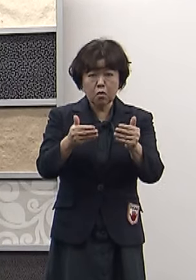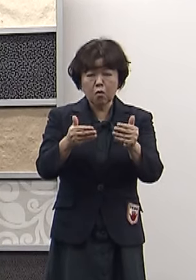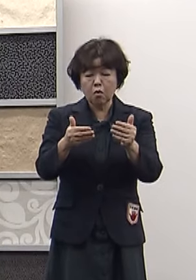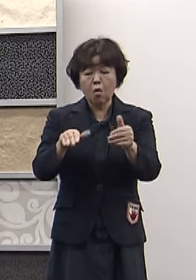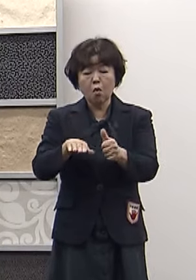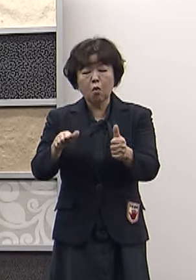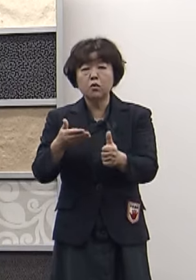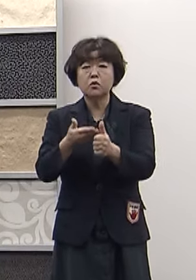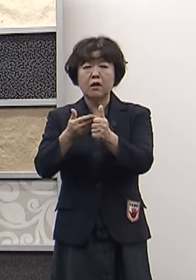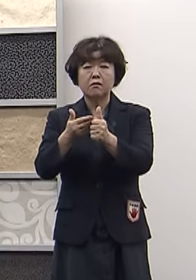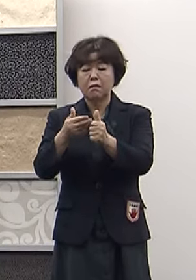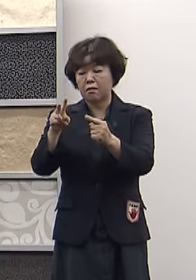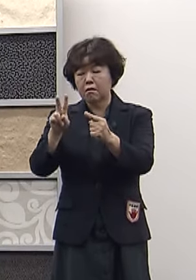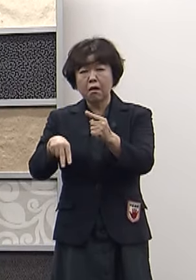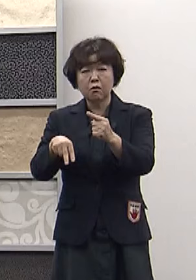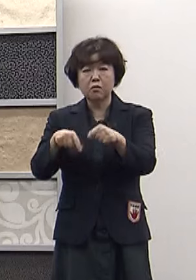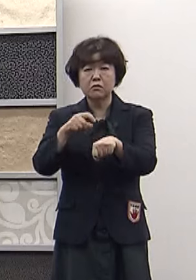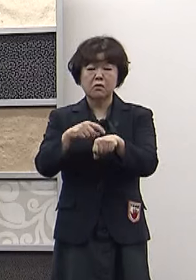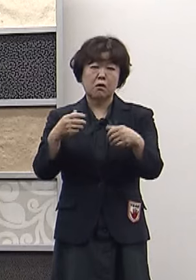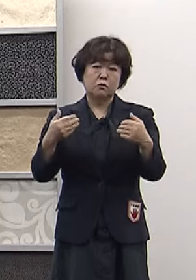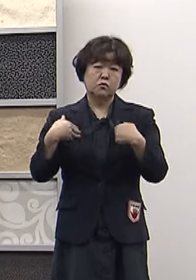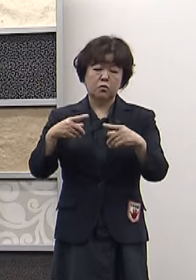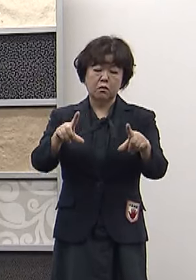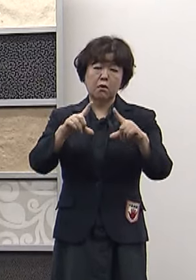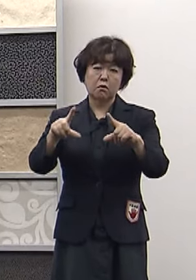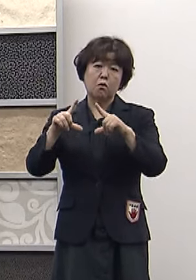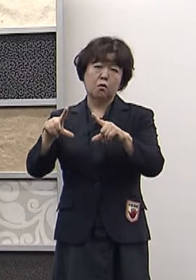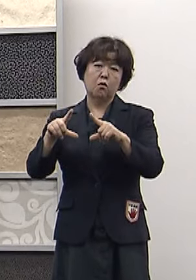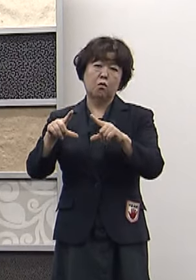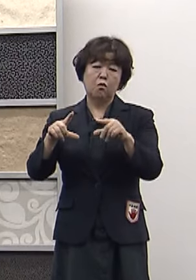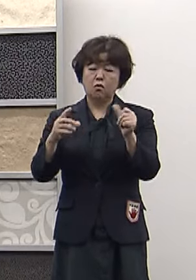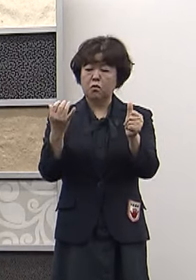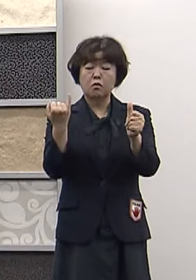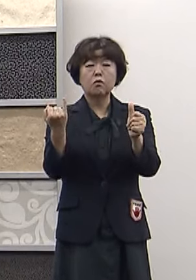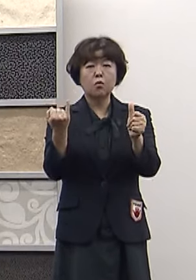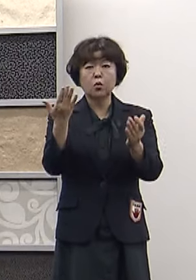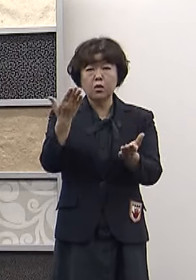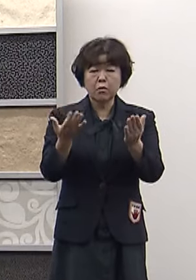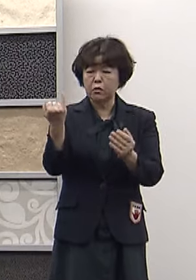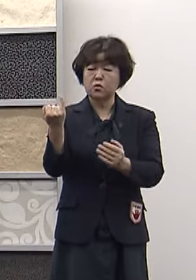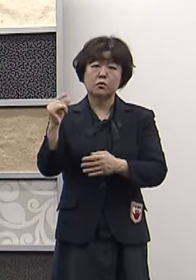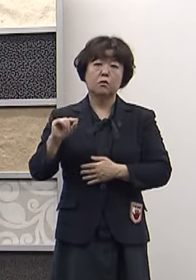との回答が多く、特に女性でこの傾向が顕著となっております。